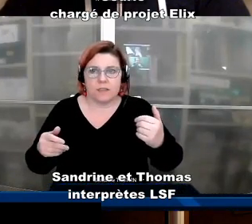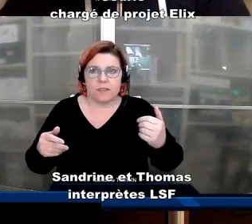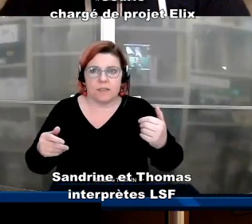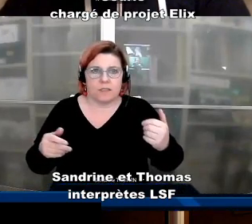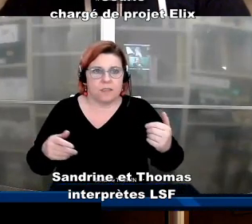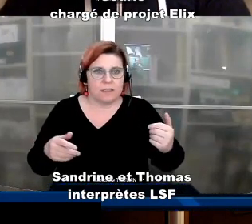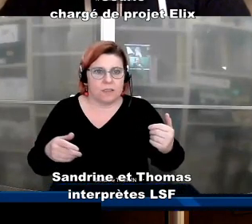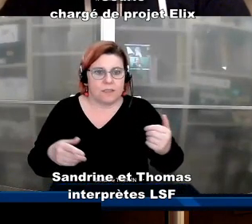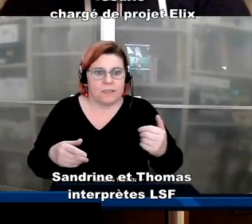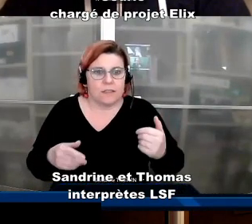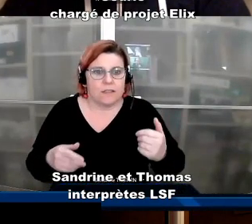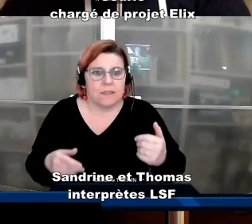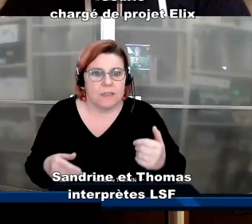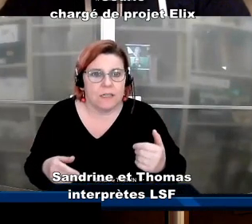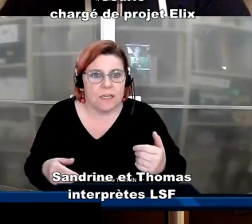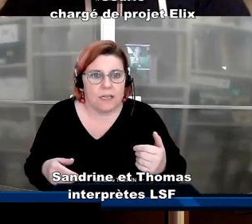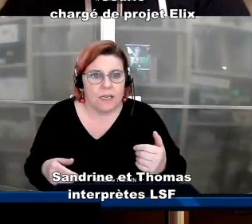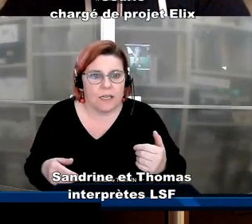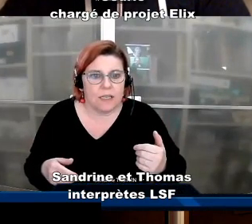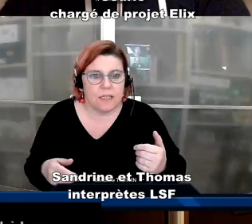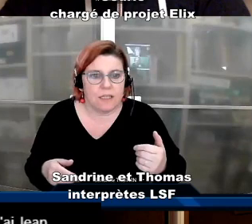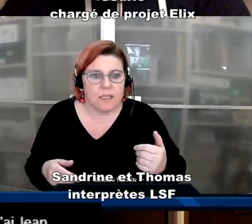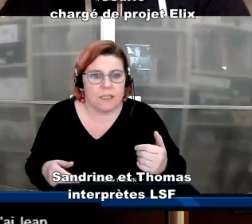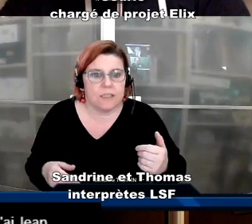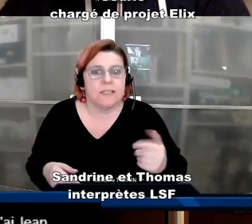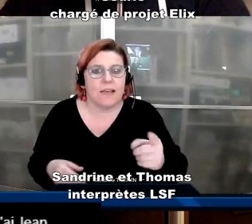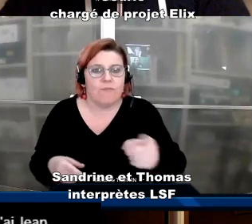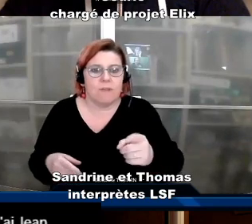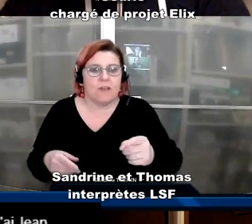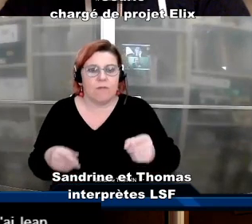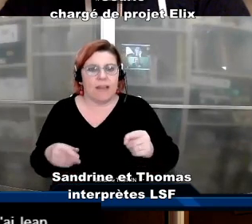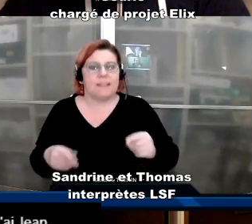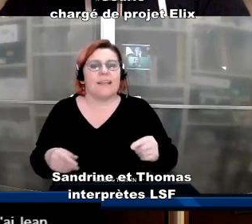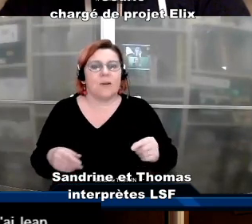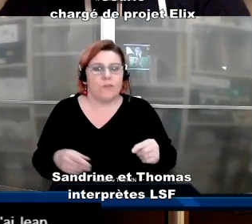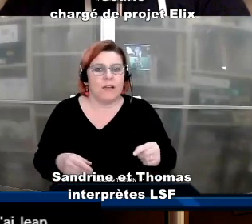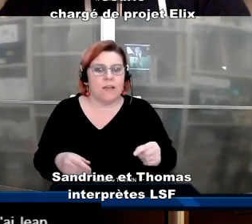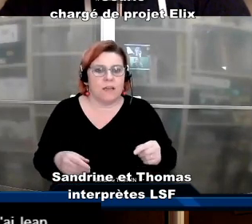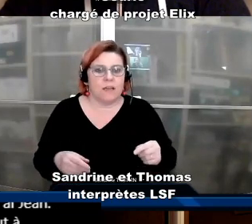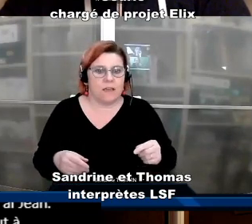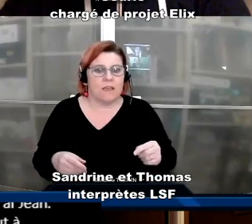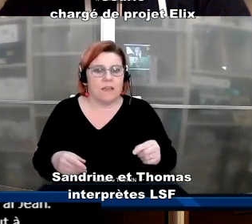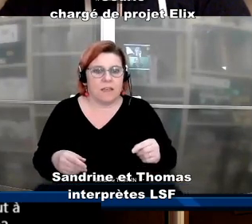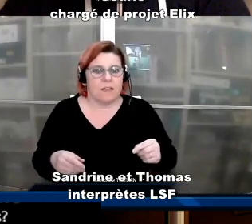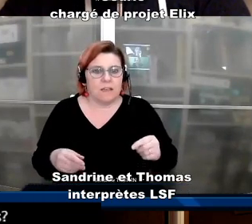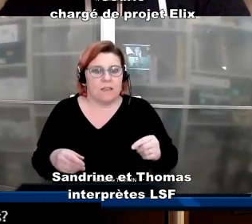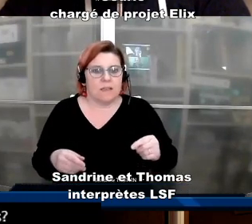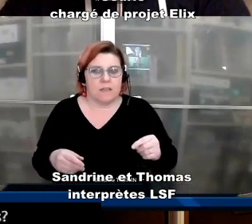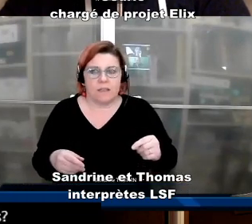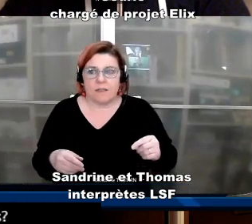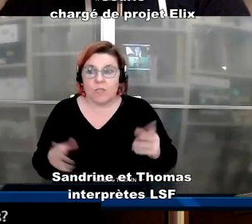Non ? Non, a priori, il y a un problème. Il y a un petit problème. C'est une petite chute de réseau Internet. Revient.